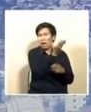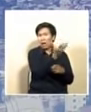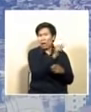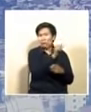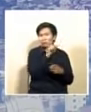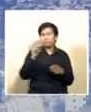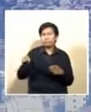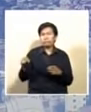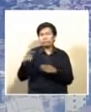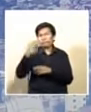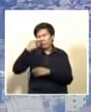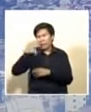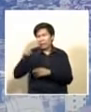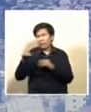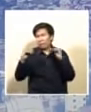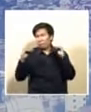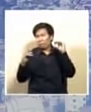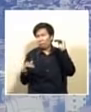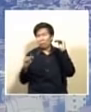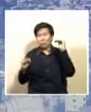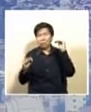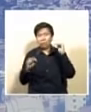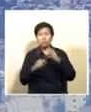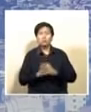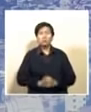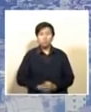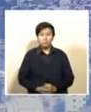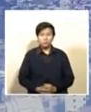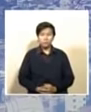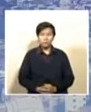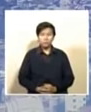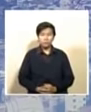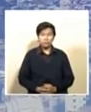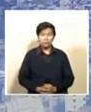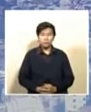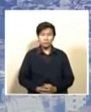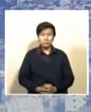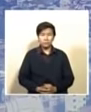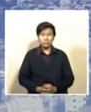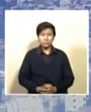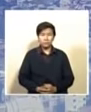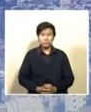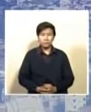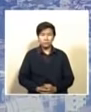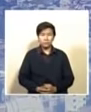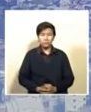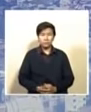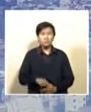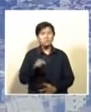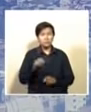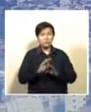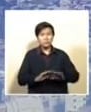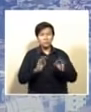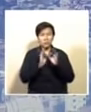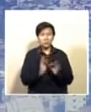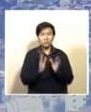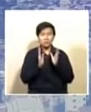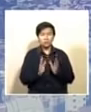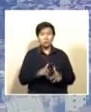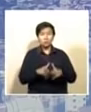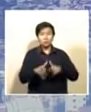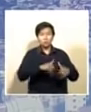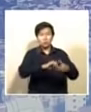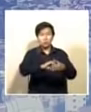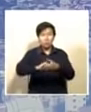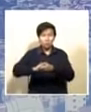ล้วก็ท่านผู้บริหารเช่นกระทรวงพาณิชย์กระทรวงมหาดไทยก็มีการร่วมกันวางแผนเรามีการจัดเตรียมหน้ากากอนามัยนะ